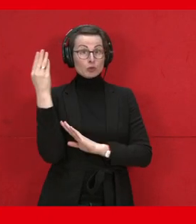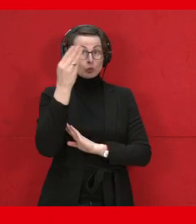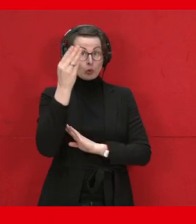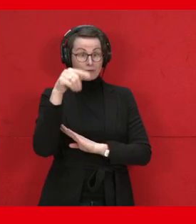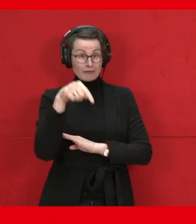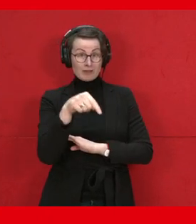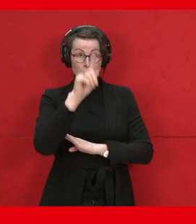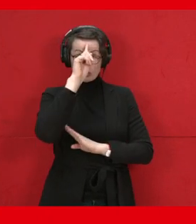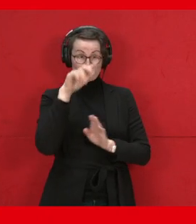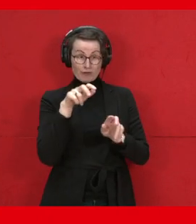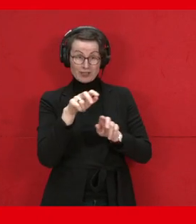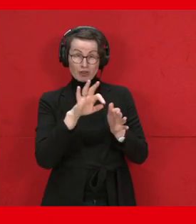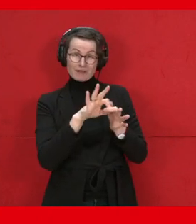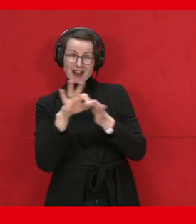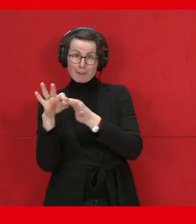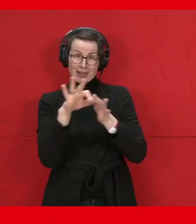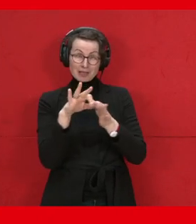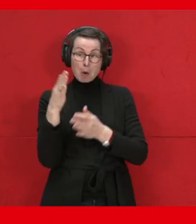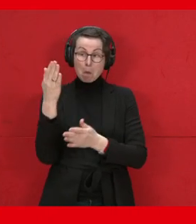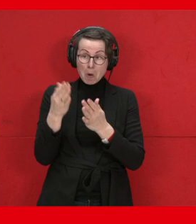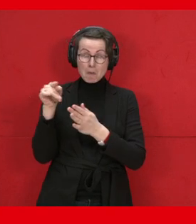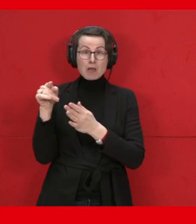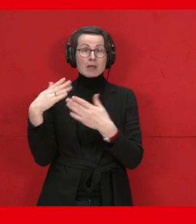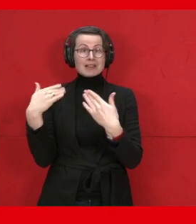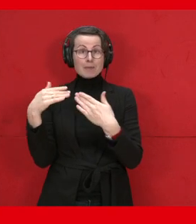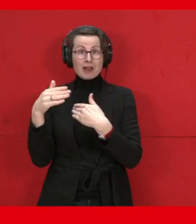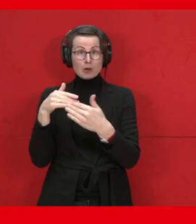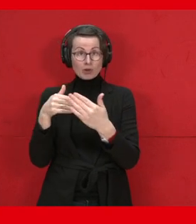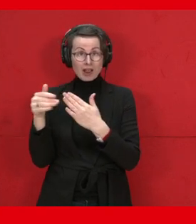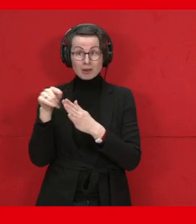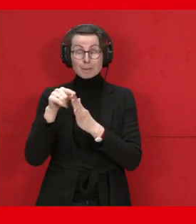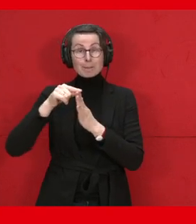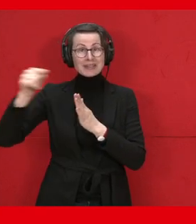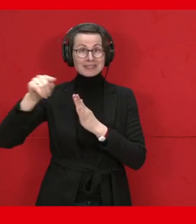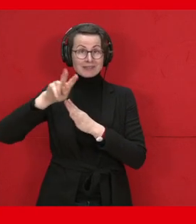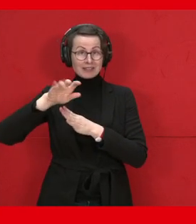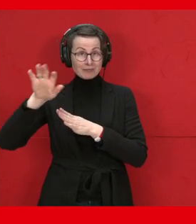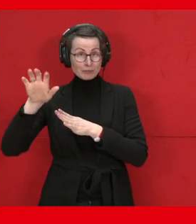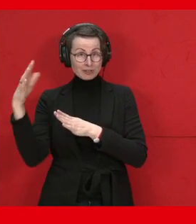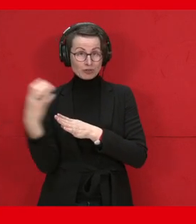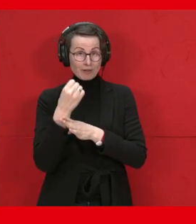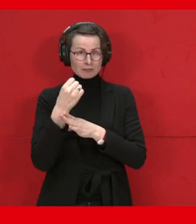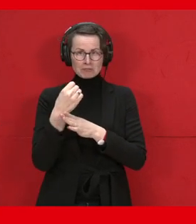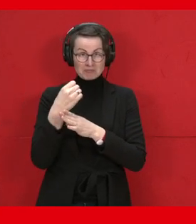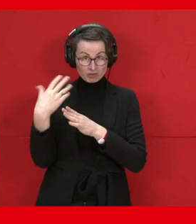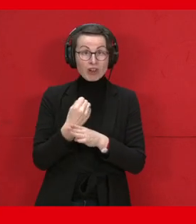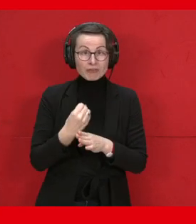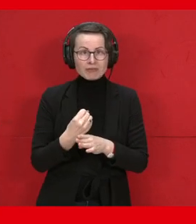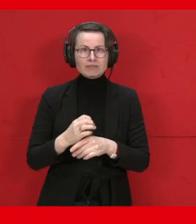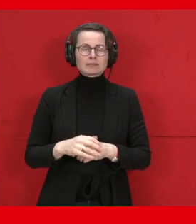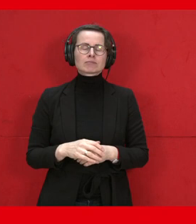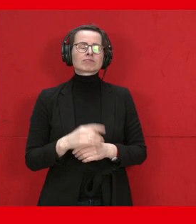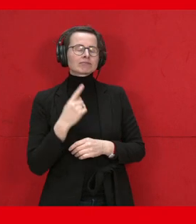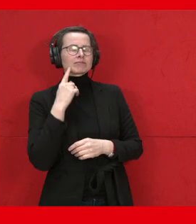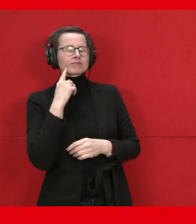hängt davon ab, ob wir das mit der Klimaneutralität bis 2050 schaffen. Schaffen wir das? Ja,